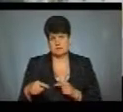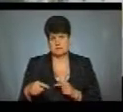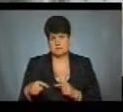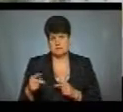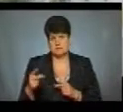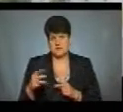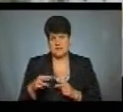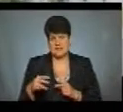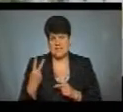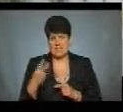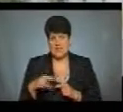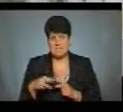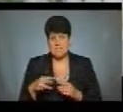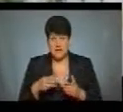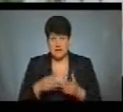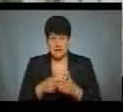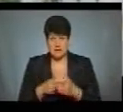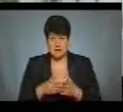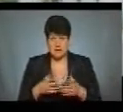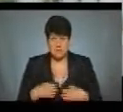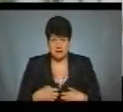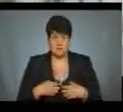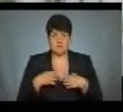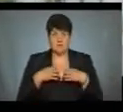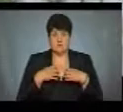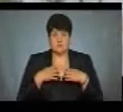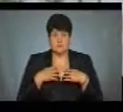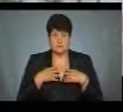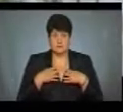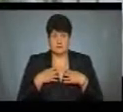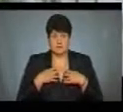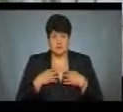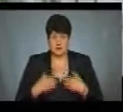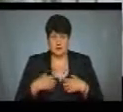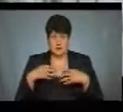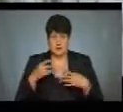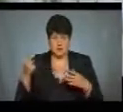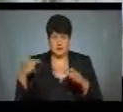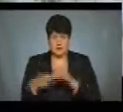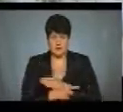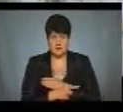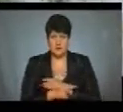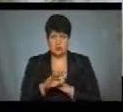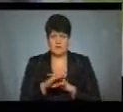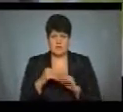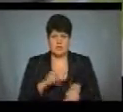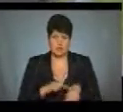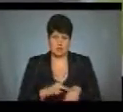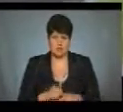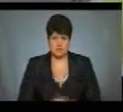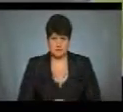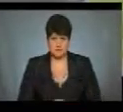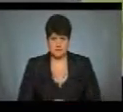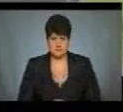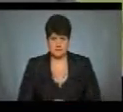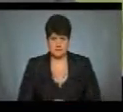Півтора, може, де два до нього. Настрашився, чуть сам себе не втопив і назад виплив. Тоді викликали поліцію.